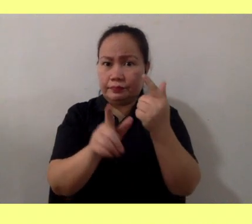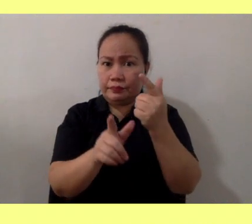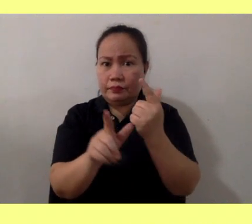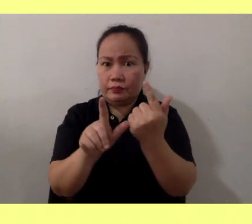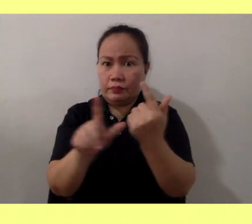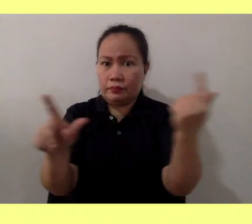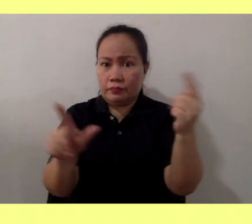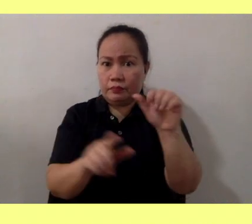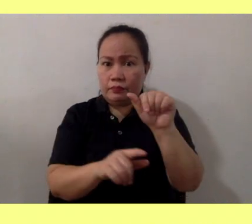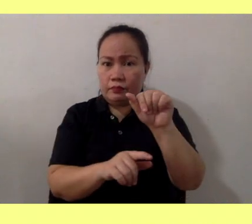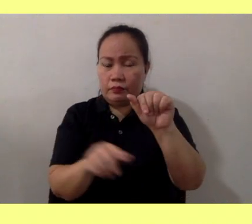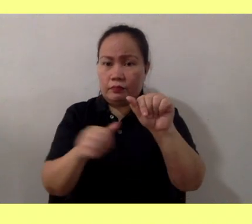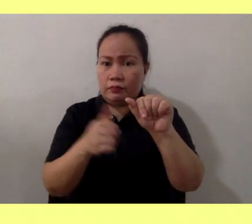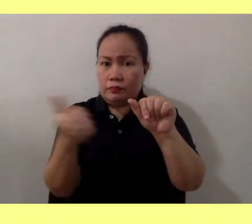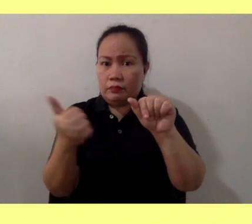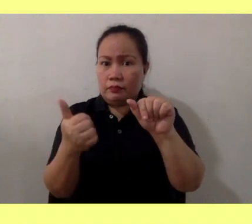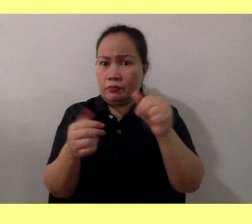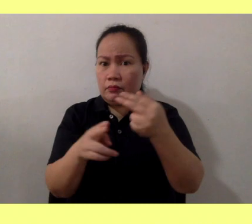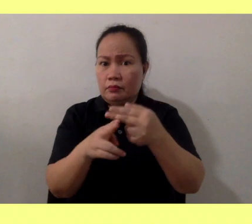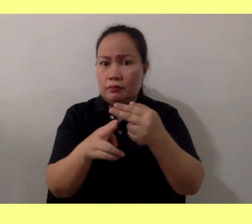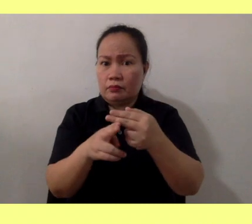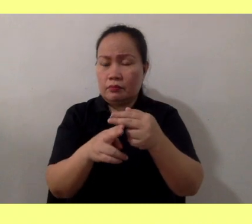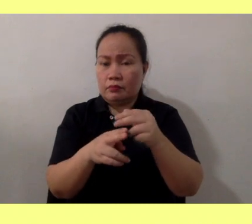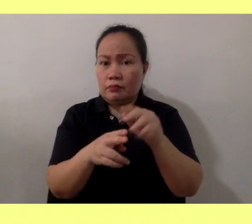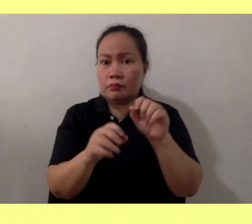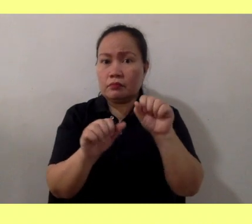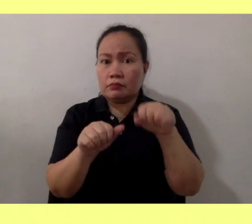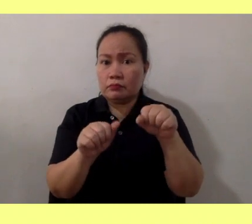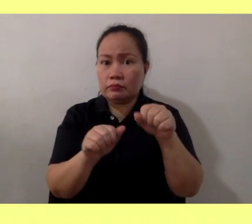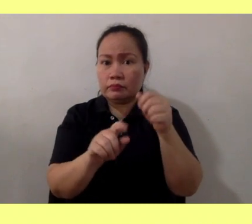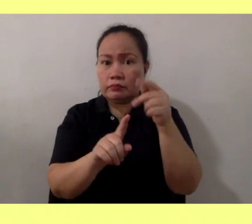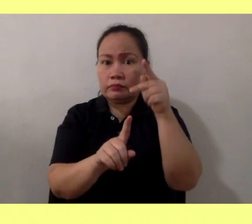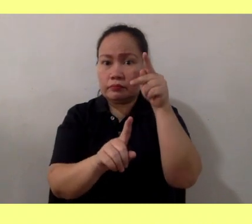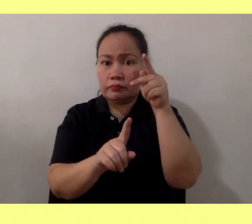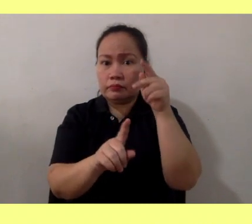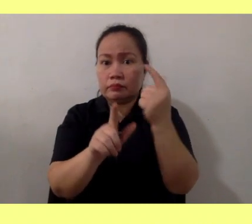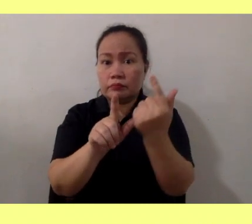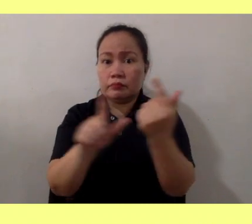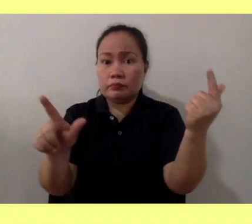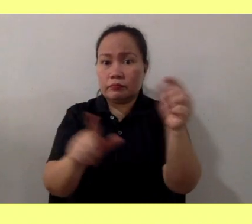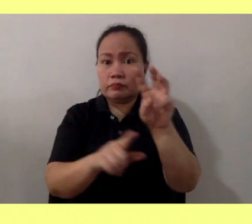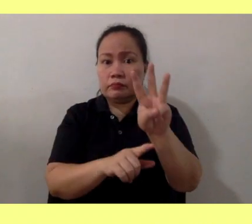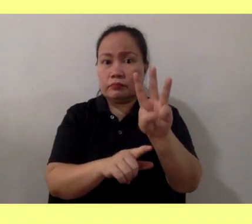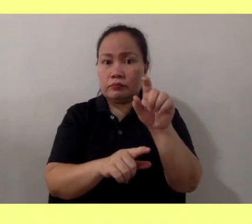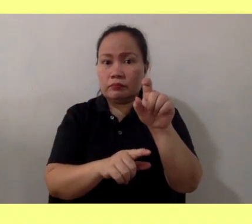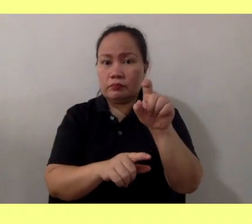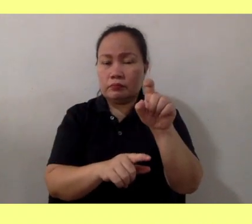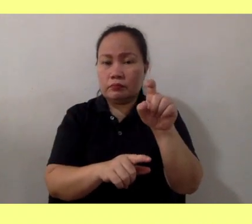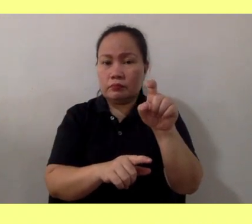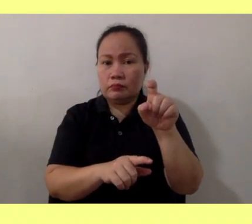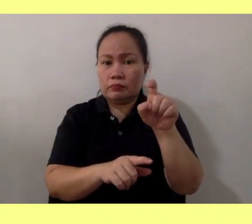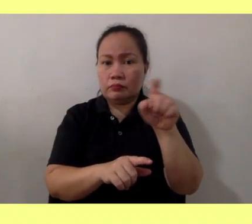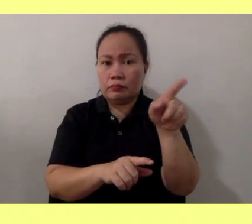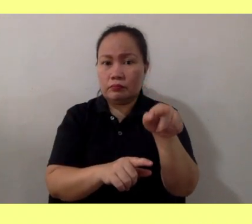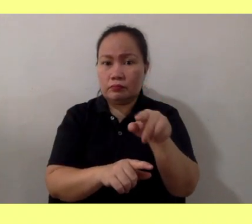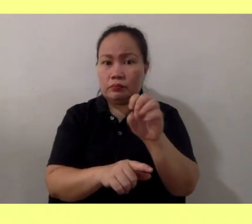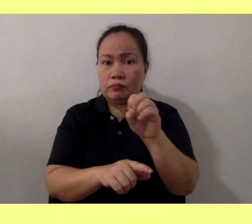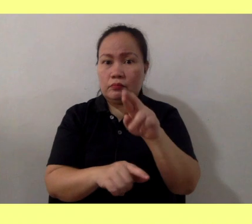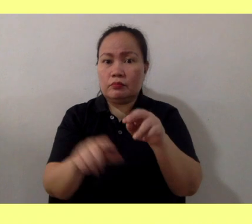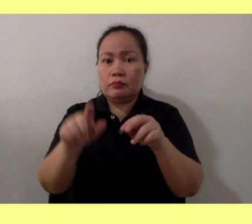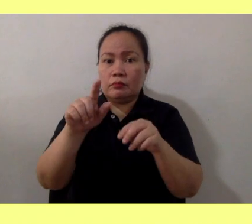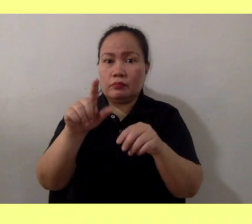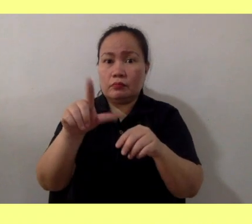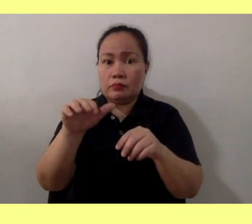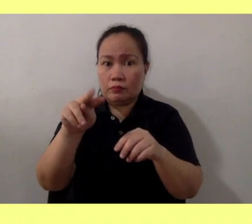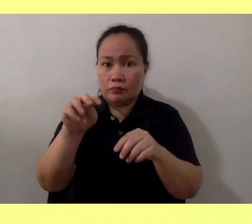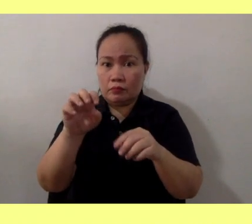line A? So, ito si line A. So, what is the other name for line A? Pwede pong line WZ or